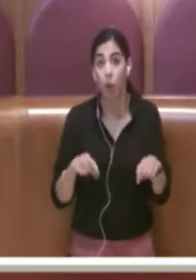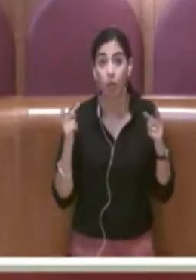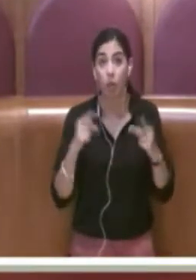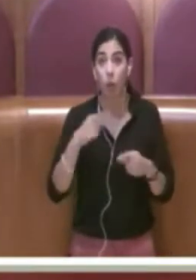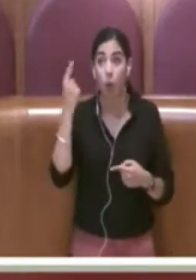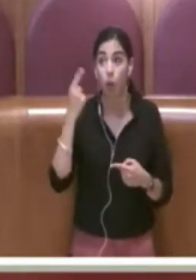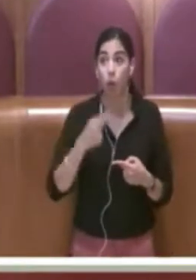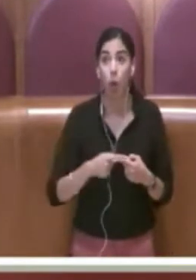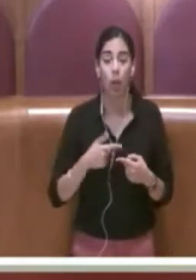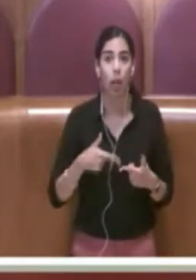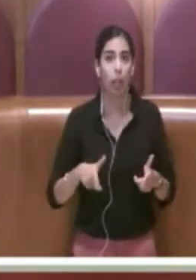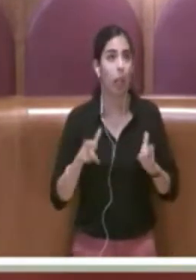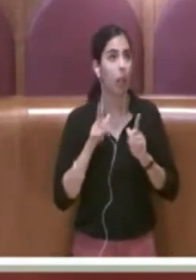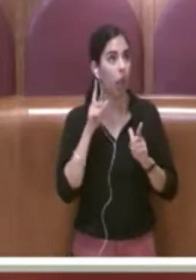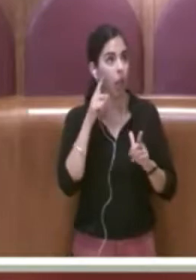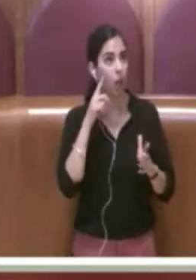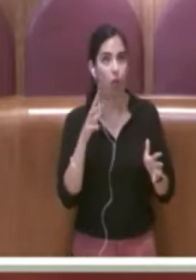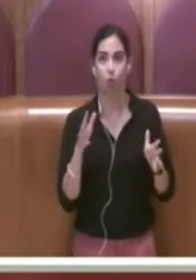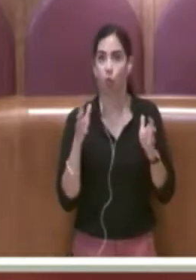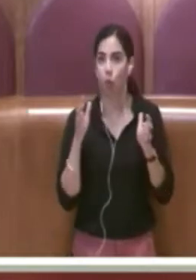più perplessa.